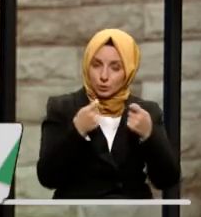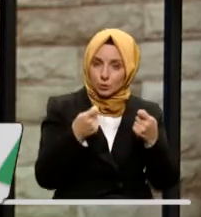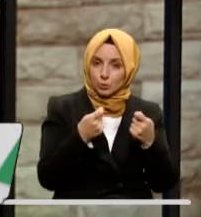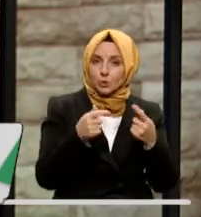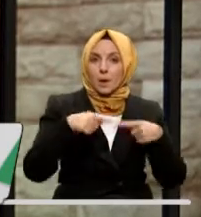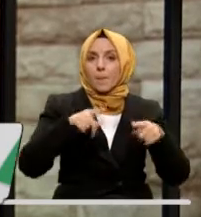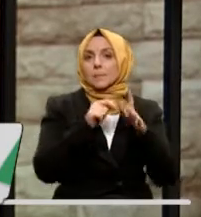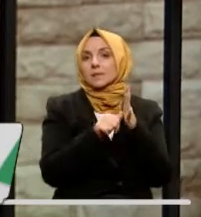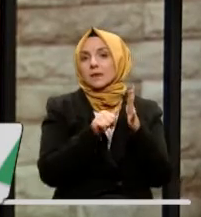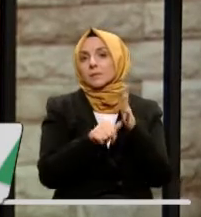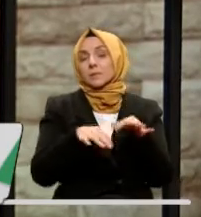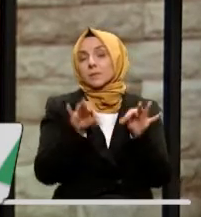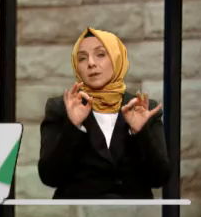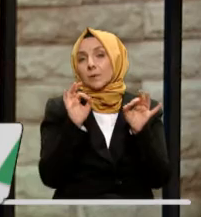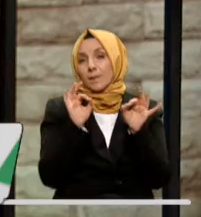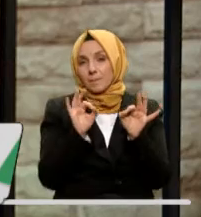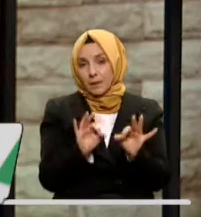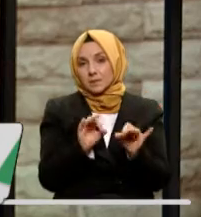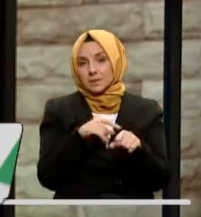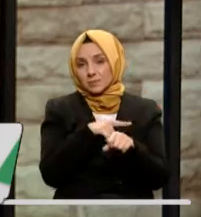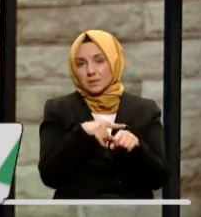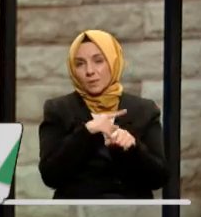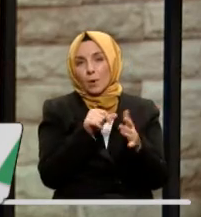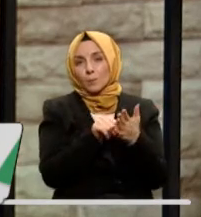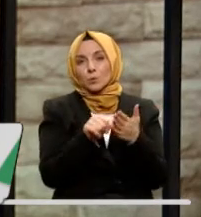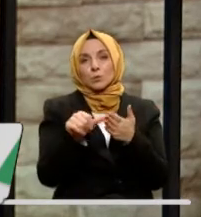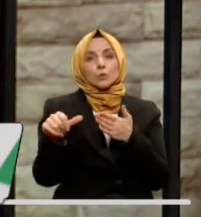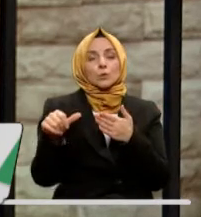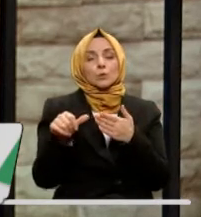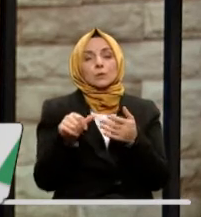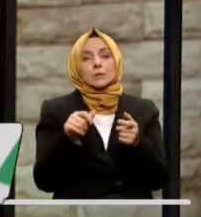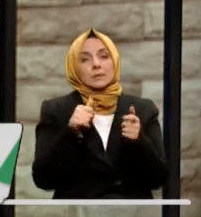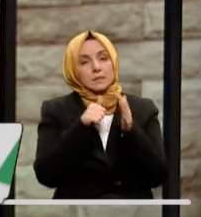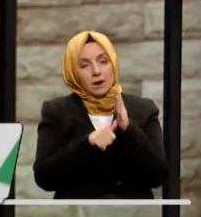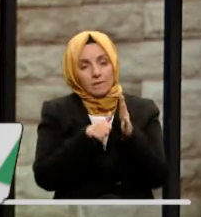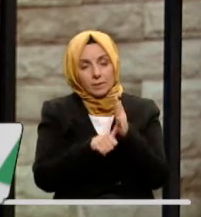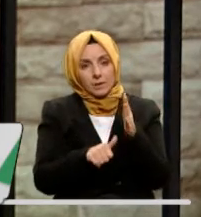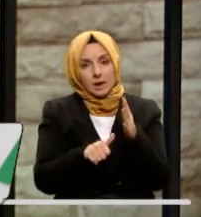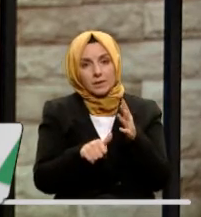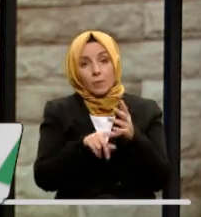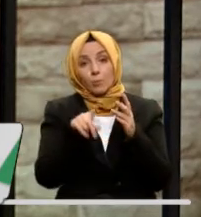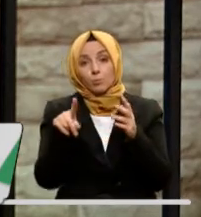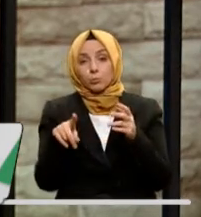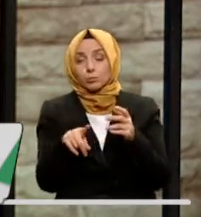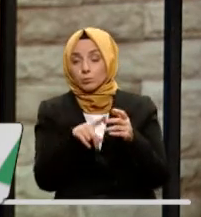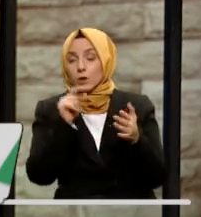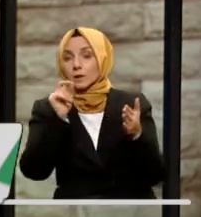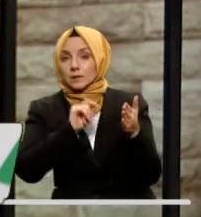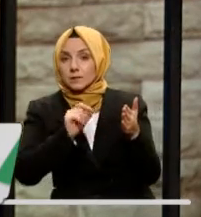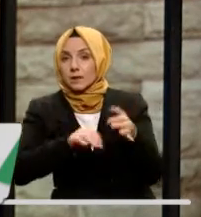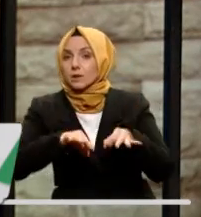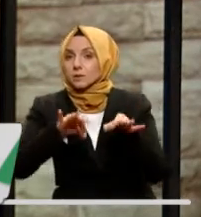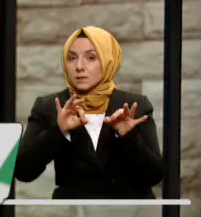takvimde Hem normal Küçüklü takvimimiz de hem hattı takvimimiz de bunlar benim musahitlere veriliyor yazılar